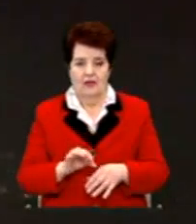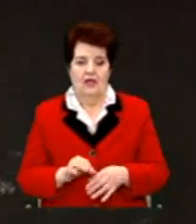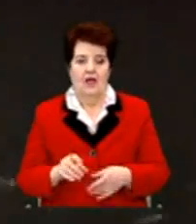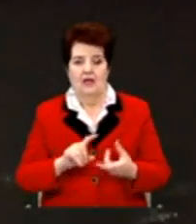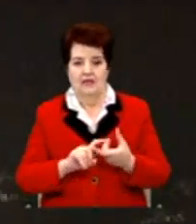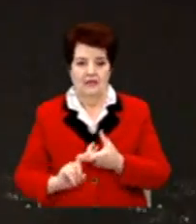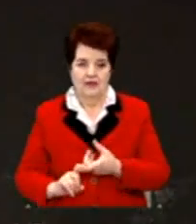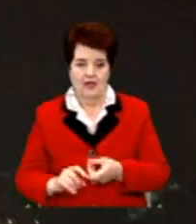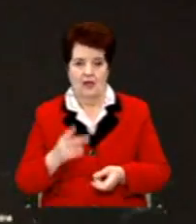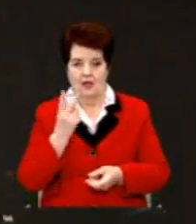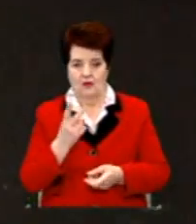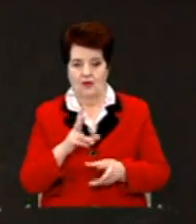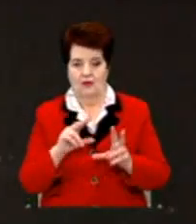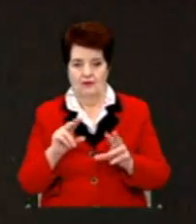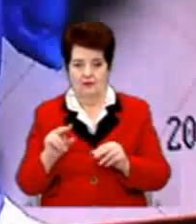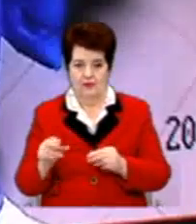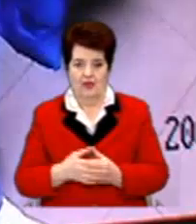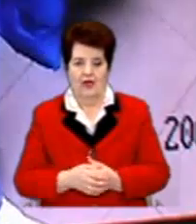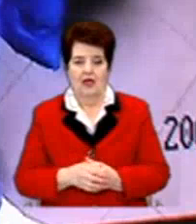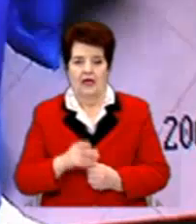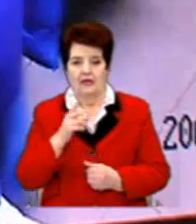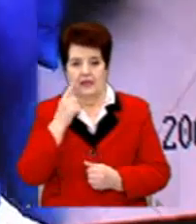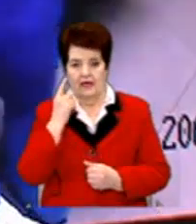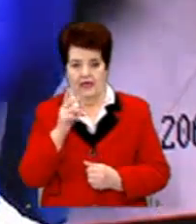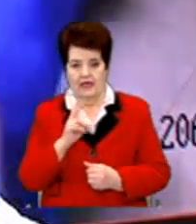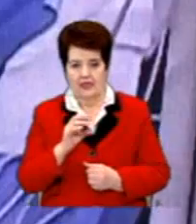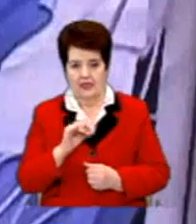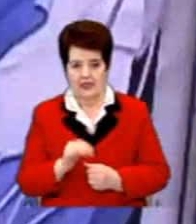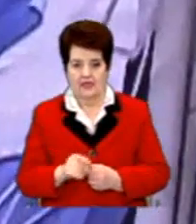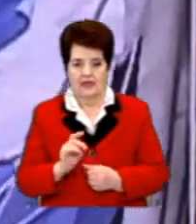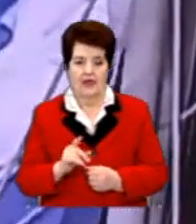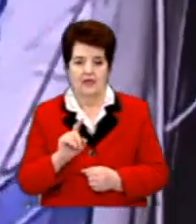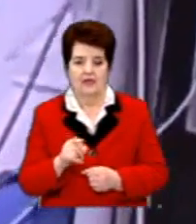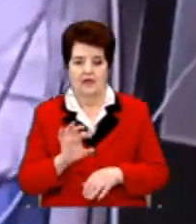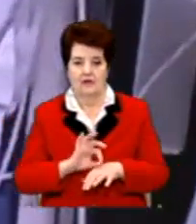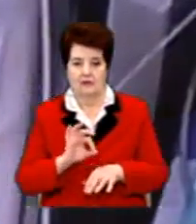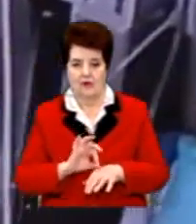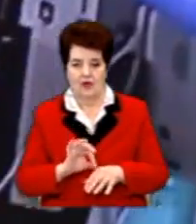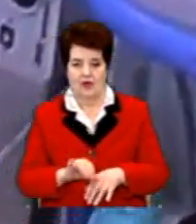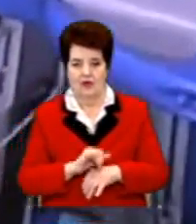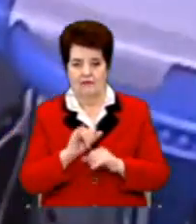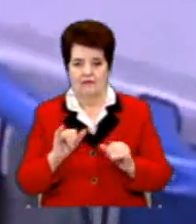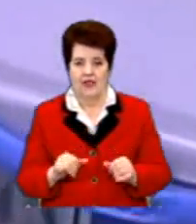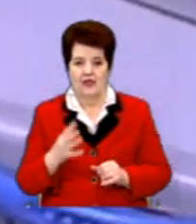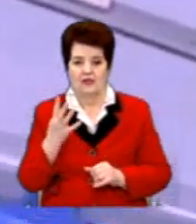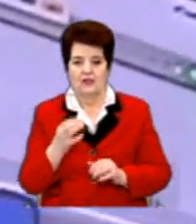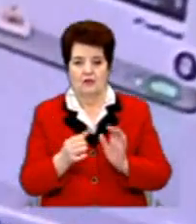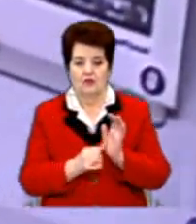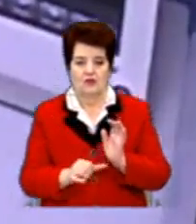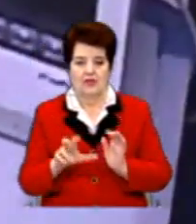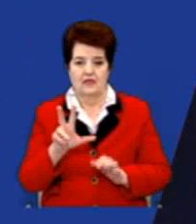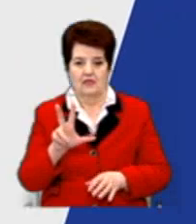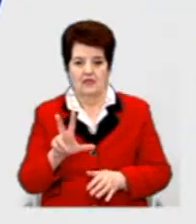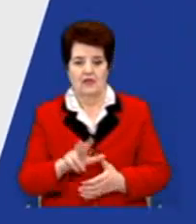Din fericire, cei doi sunt sănătoși. În China însă, numărul deceselor cauzate de această boală a ajuns la 563.